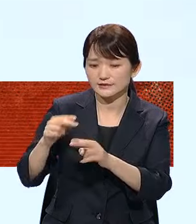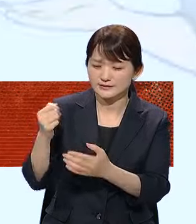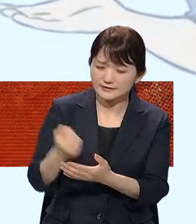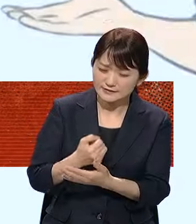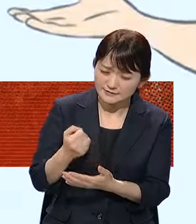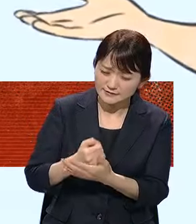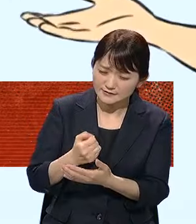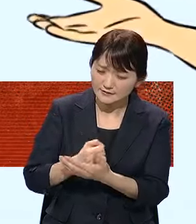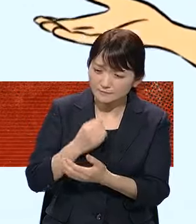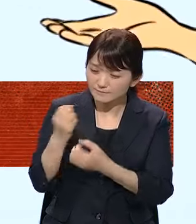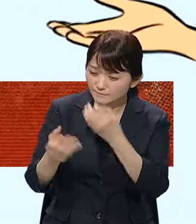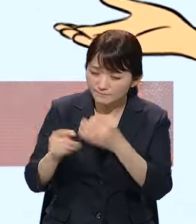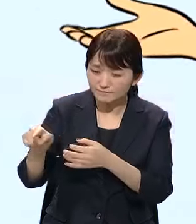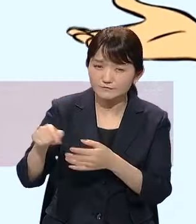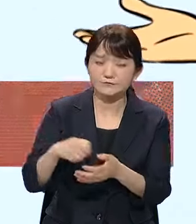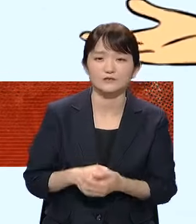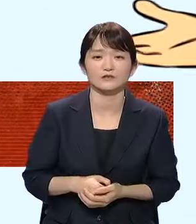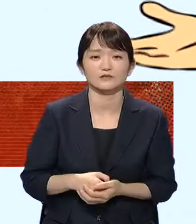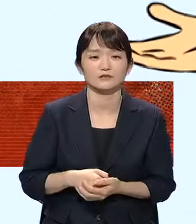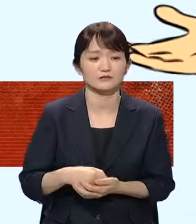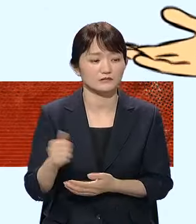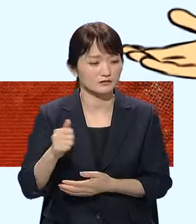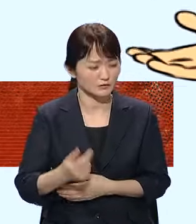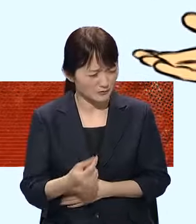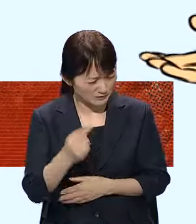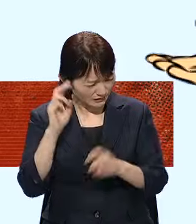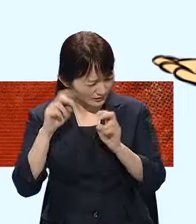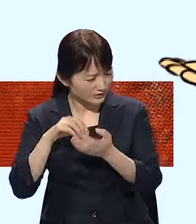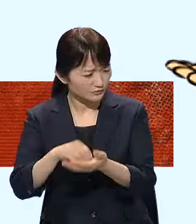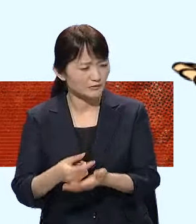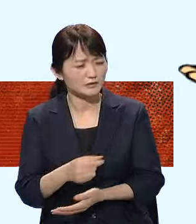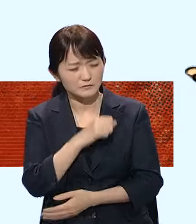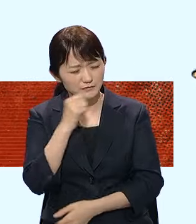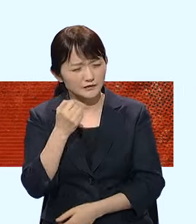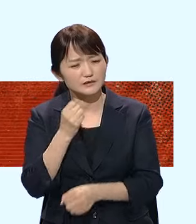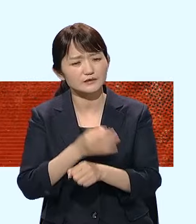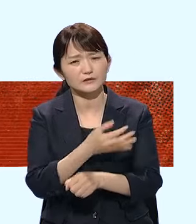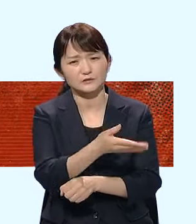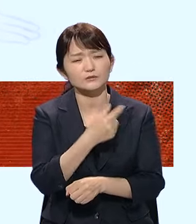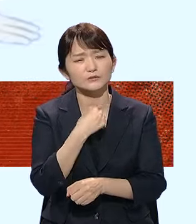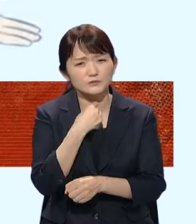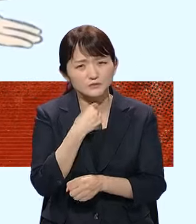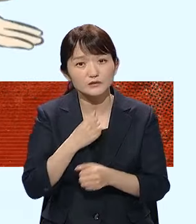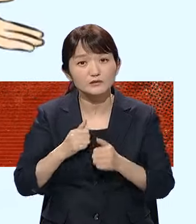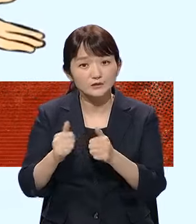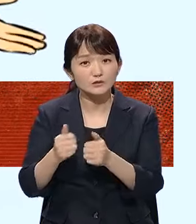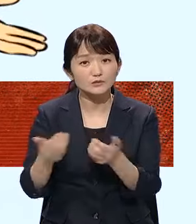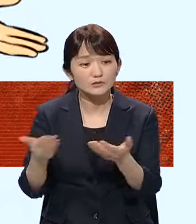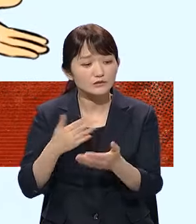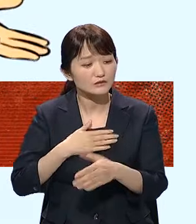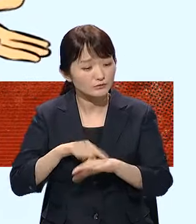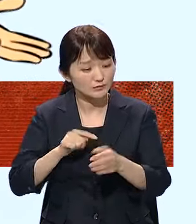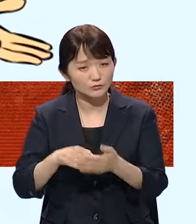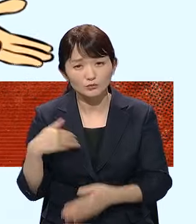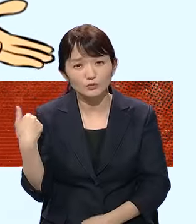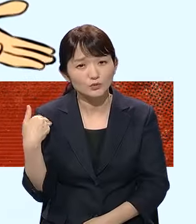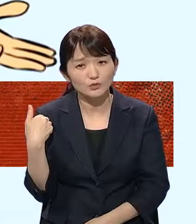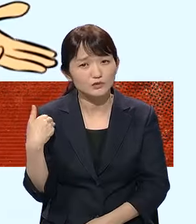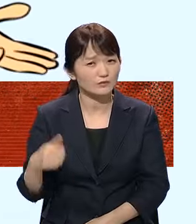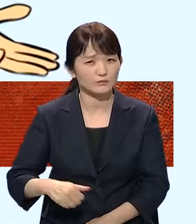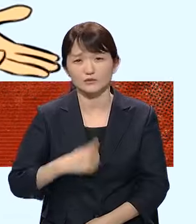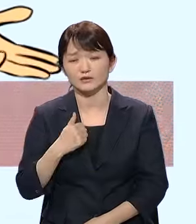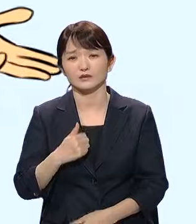털어놨더니 도리의 남자 친구는 얼른 취업해서 마시는 것도 사 주고 싶고 그래서 열심히 하는 건데 왜 내 마음을 몰라 주냐고